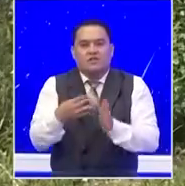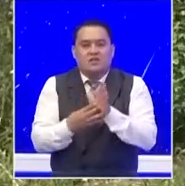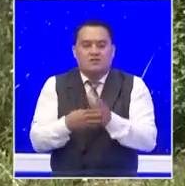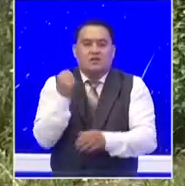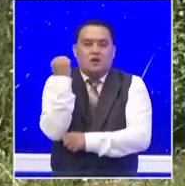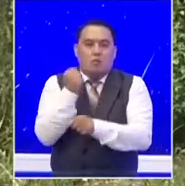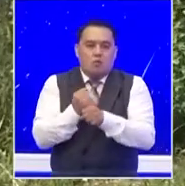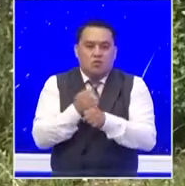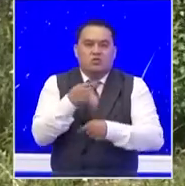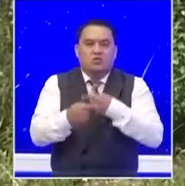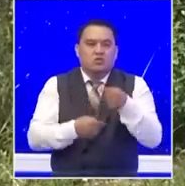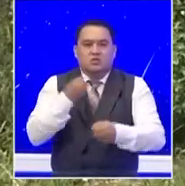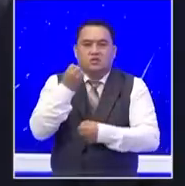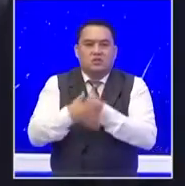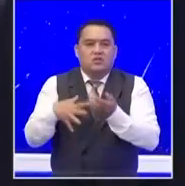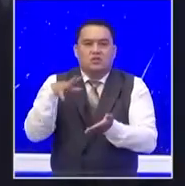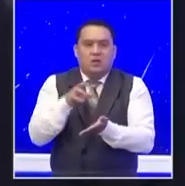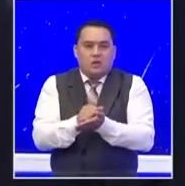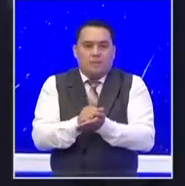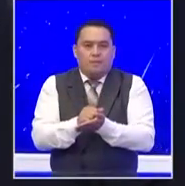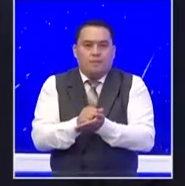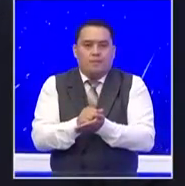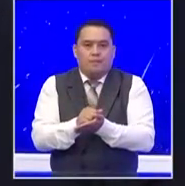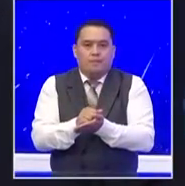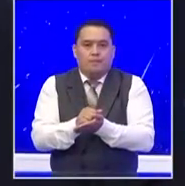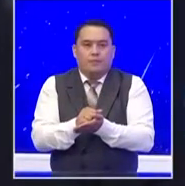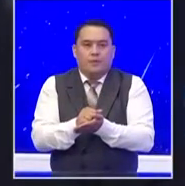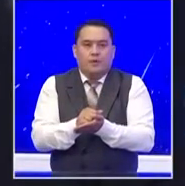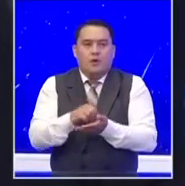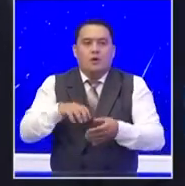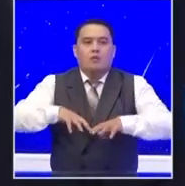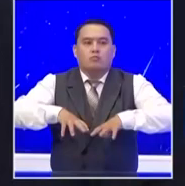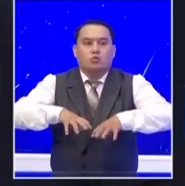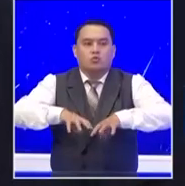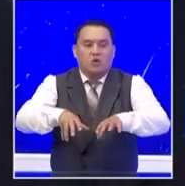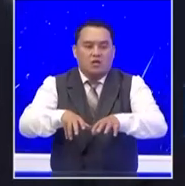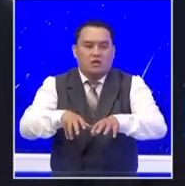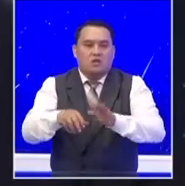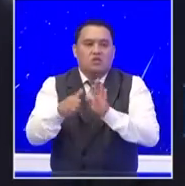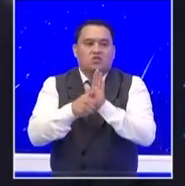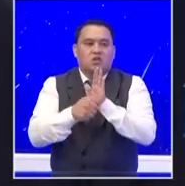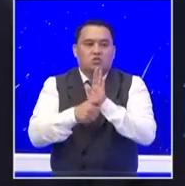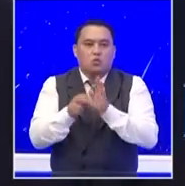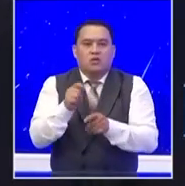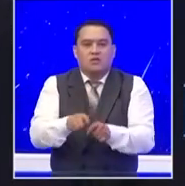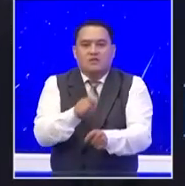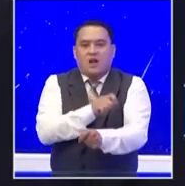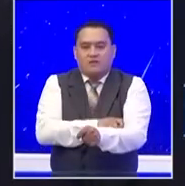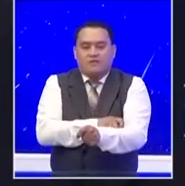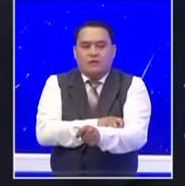рабочих, трудоустроенных через центр занятости. Благоустройство – это брусчатка около 600 квадратов,